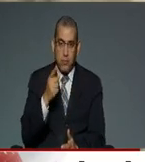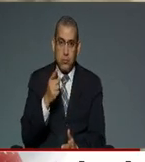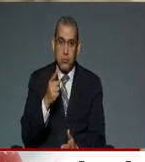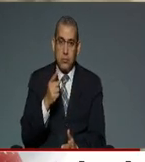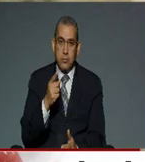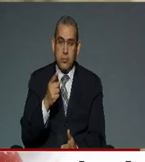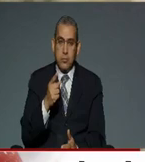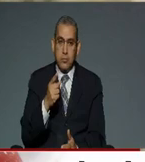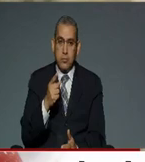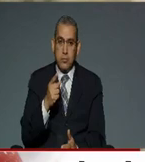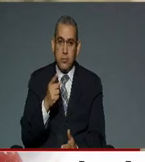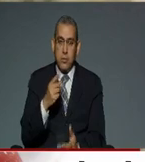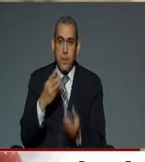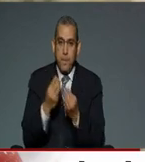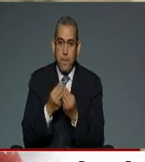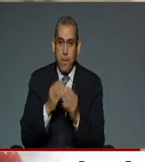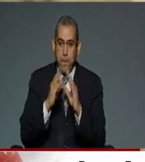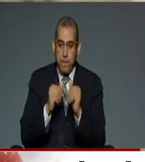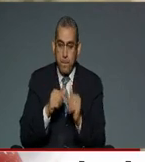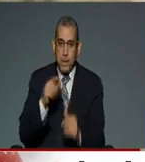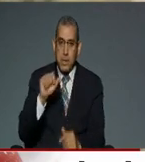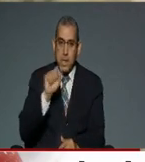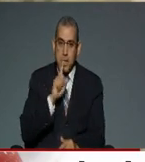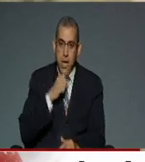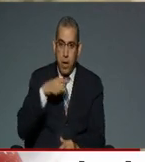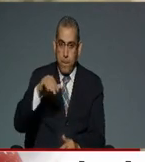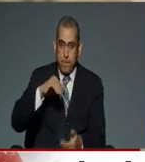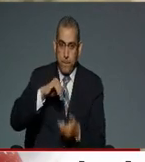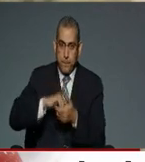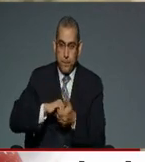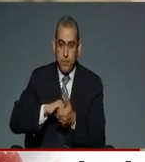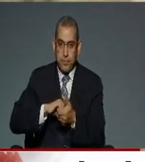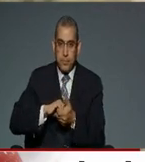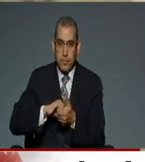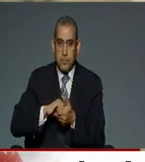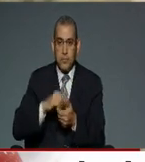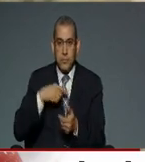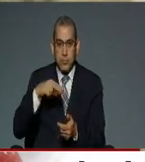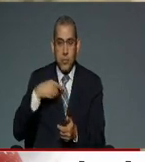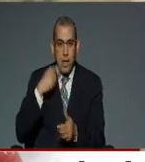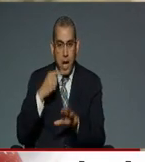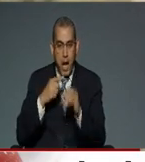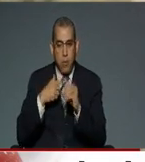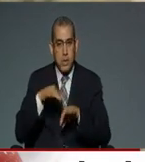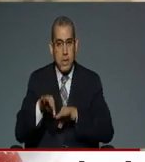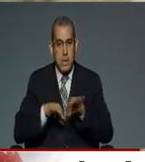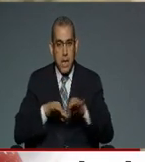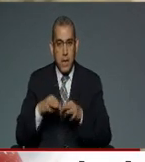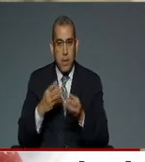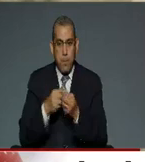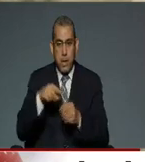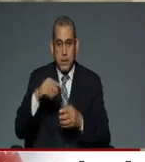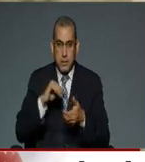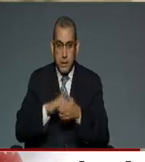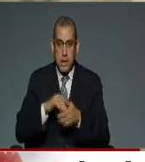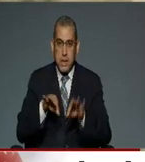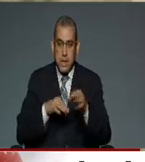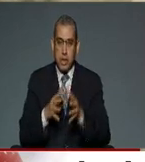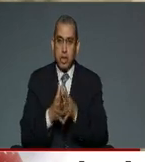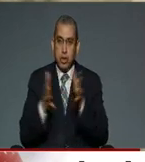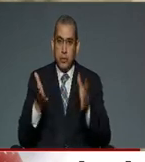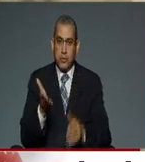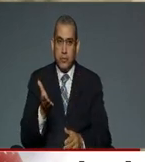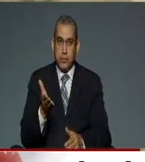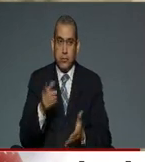يهم بلدينا، وبالنسبة للعلاقات السياسية بين الدولتين